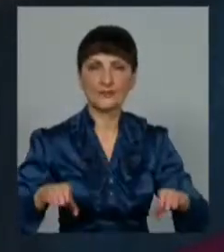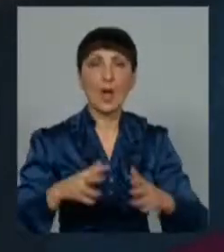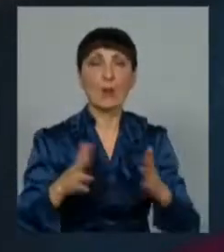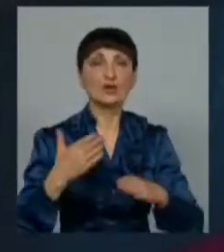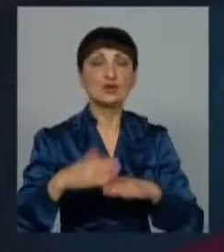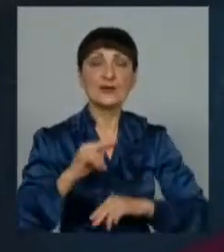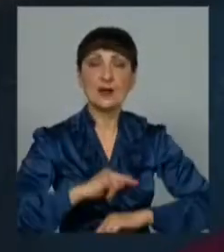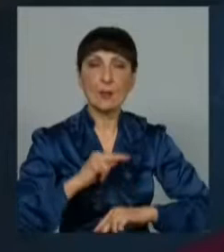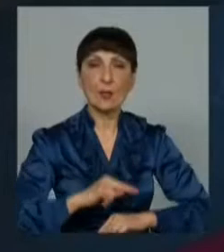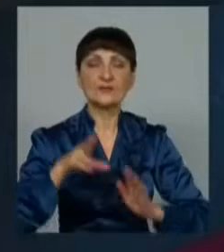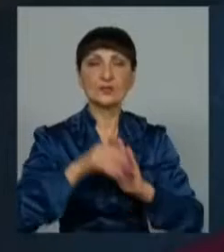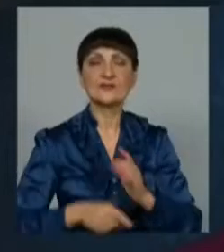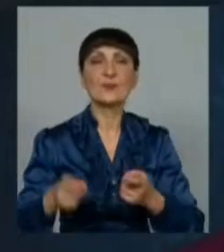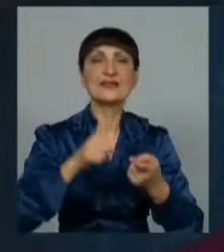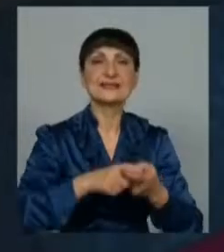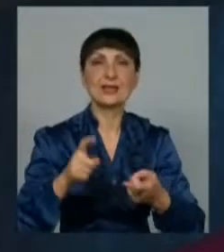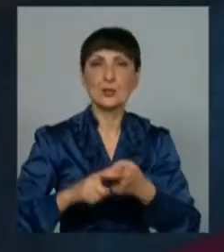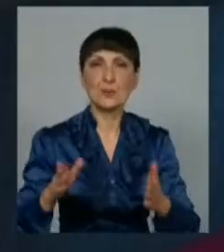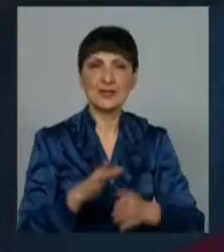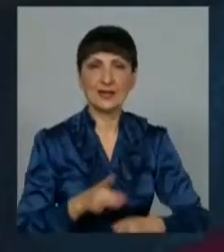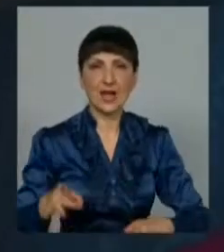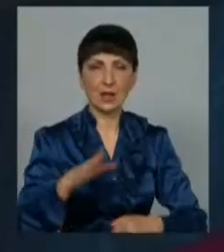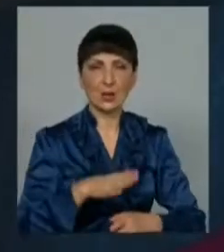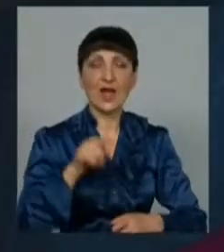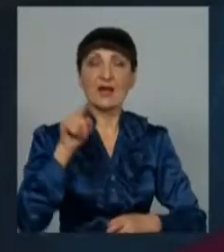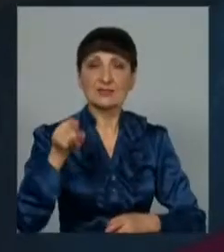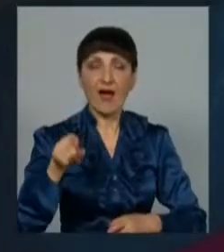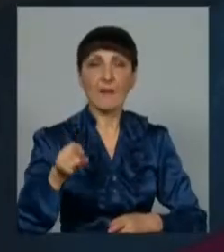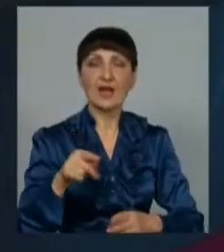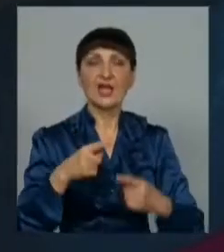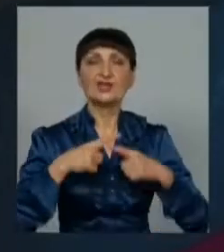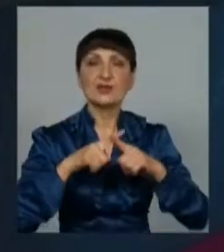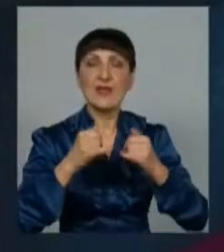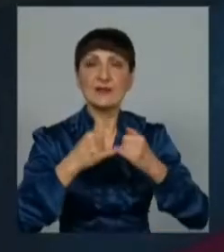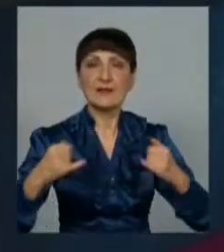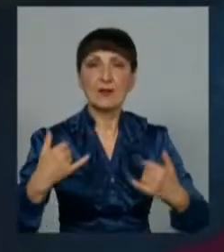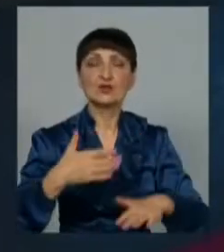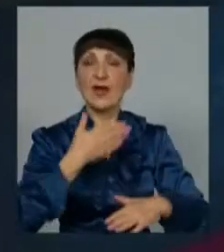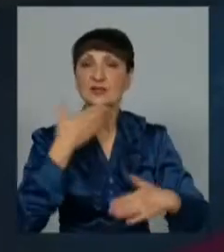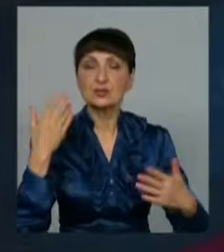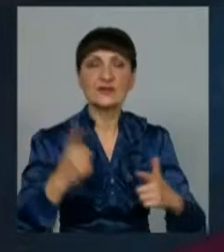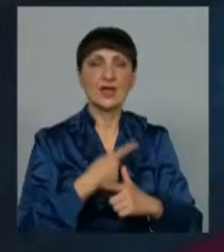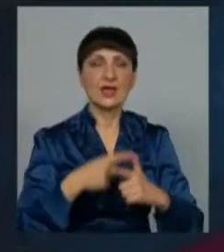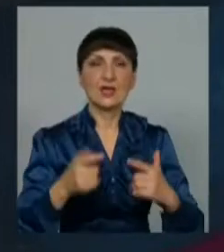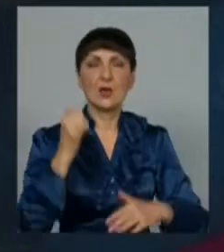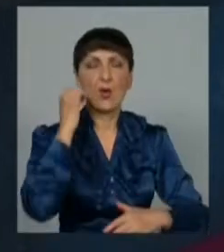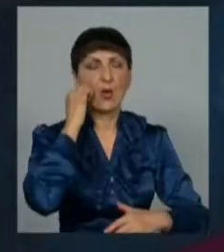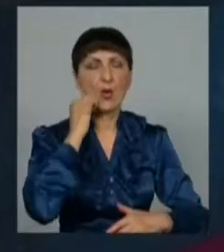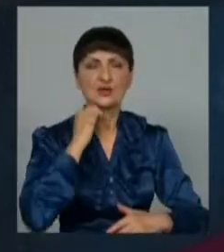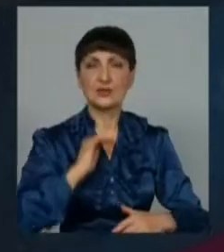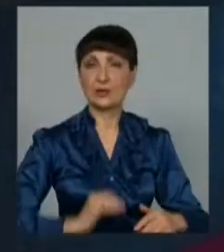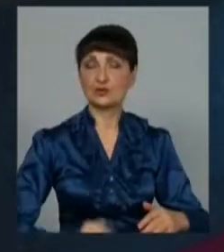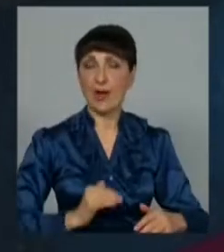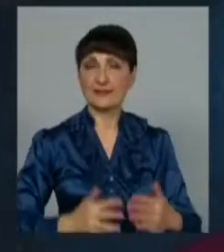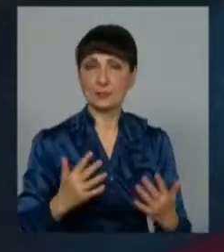часть работ ведется в присоединенных микрорайонах, так как именно там инженерная инфраструктура либо отсутствует, либо находится в частных